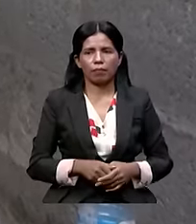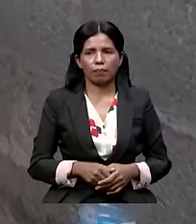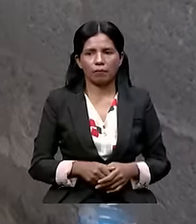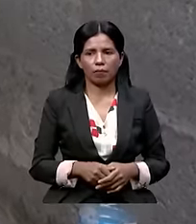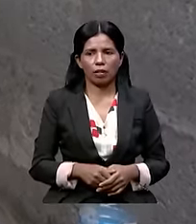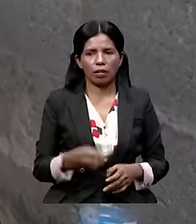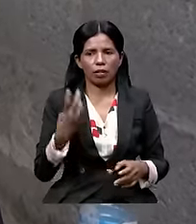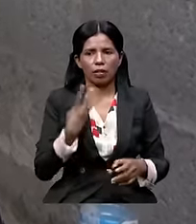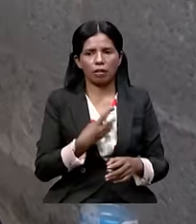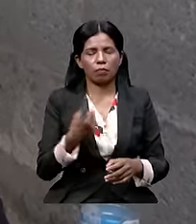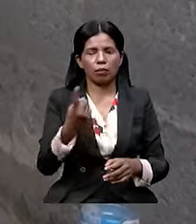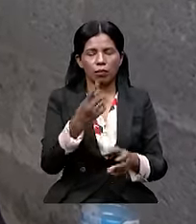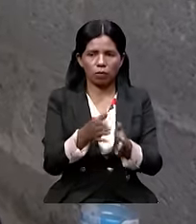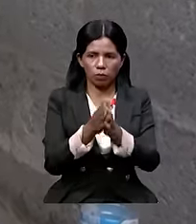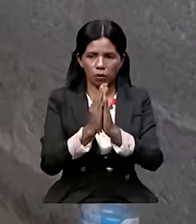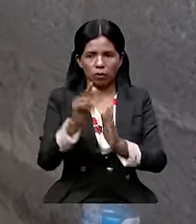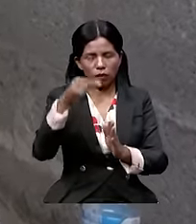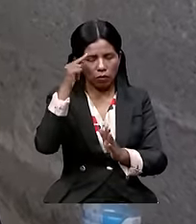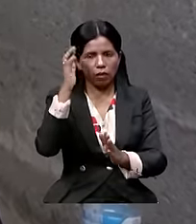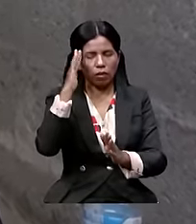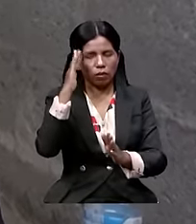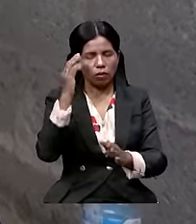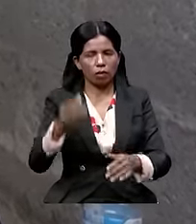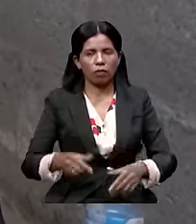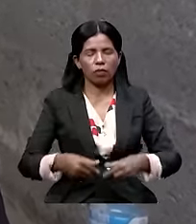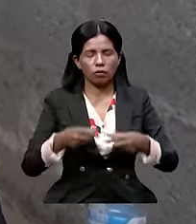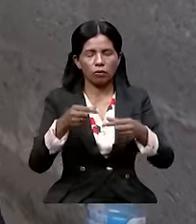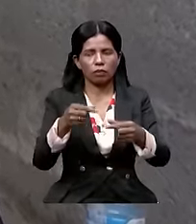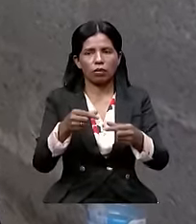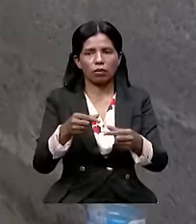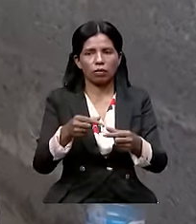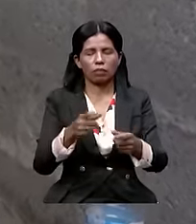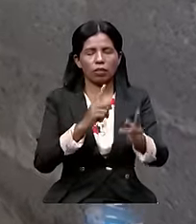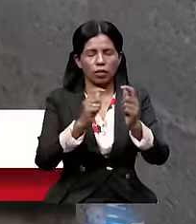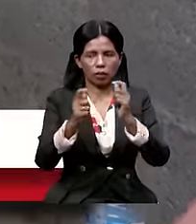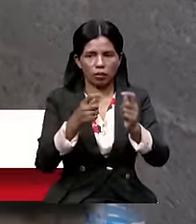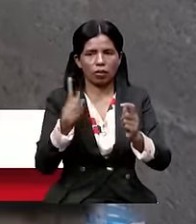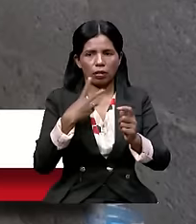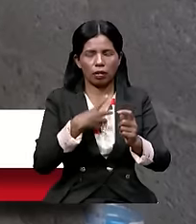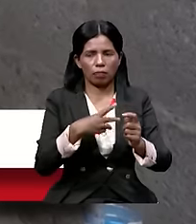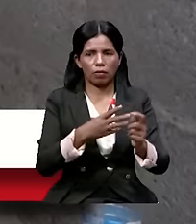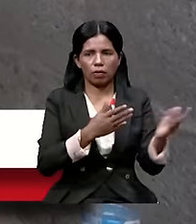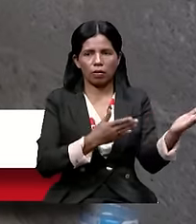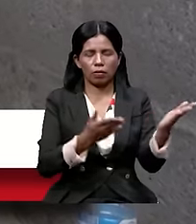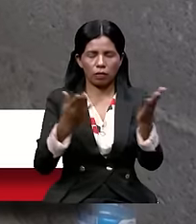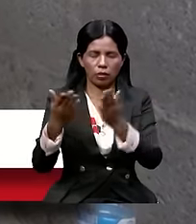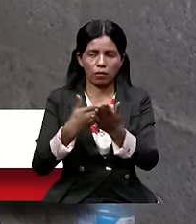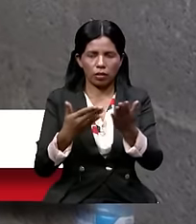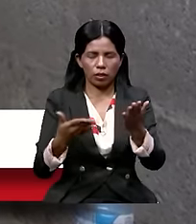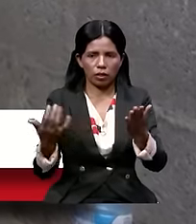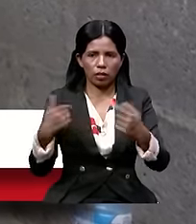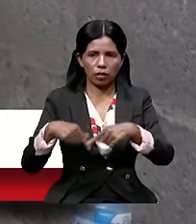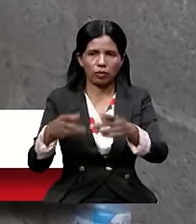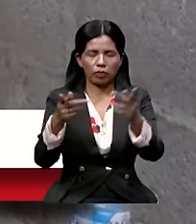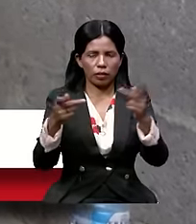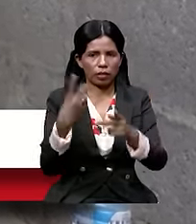ami husudet par governo hanoi nete fone de transport tenia ho de ambele transport amnya sa sansir ne ba fatin